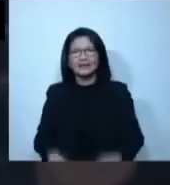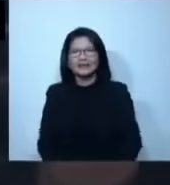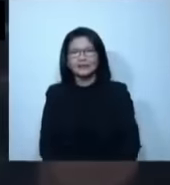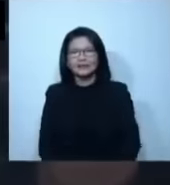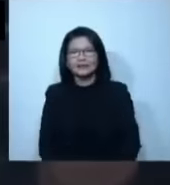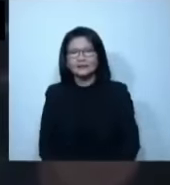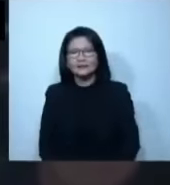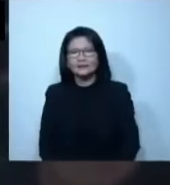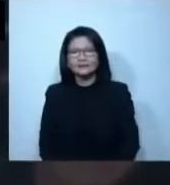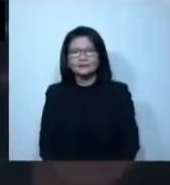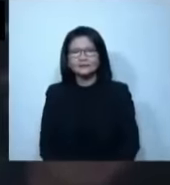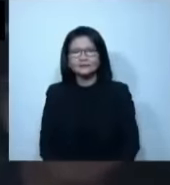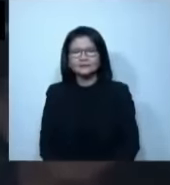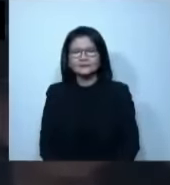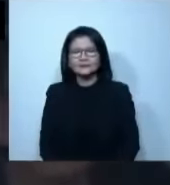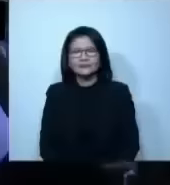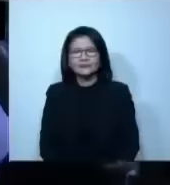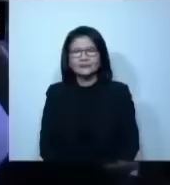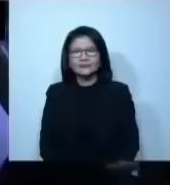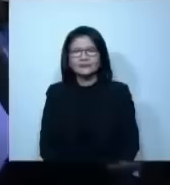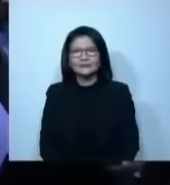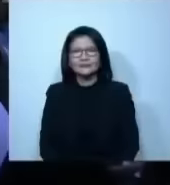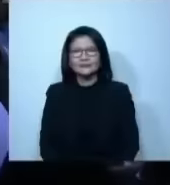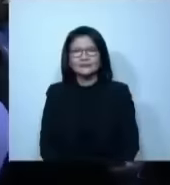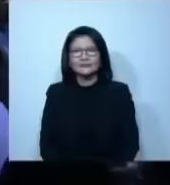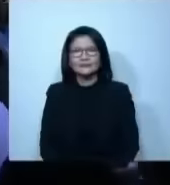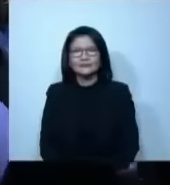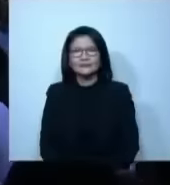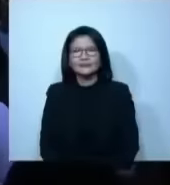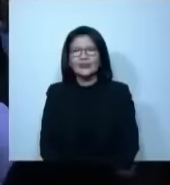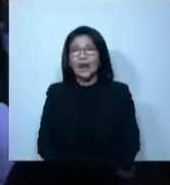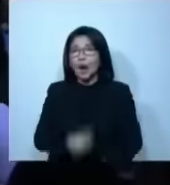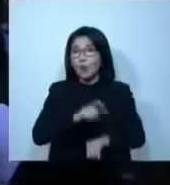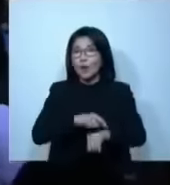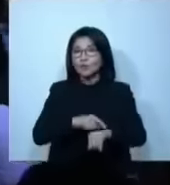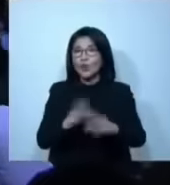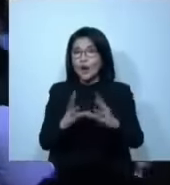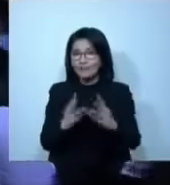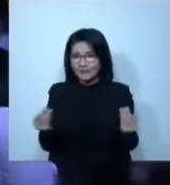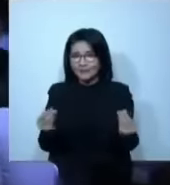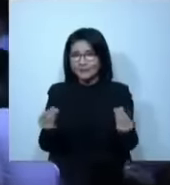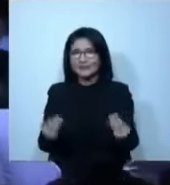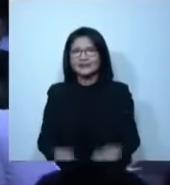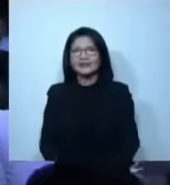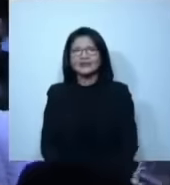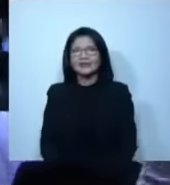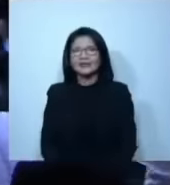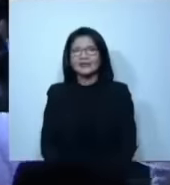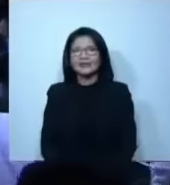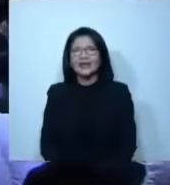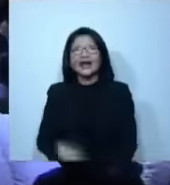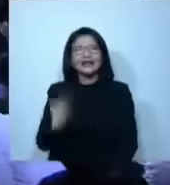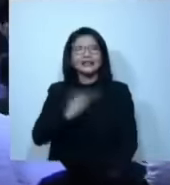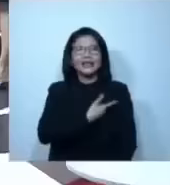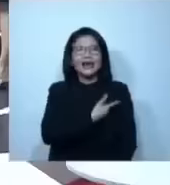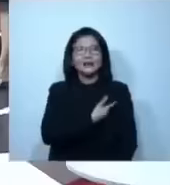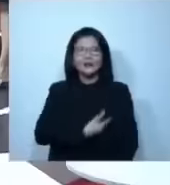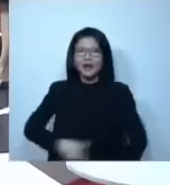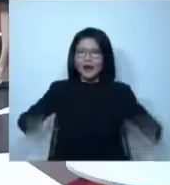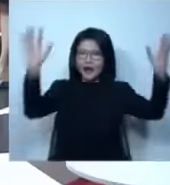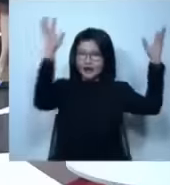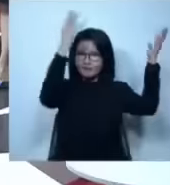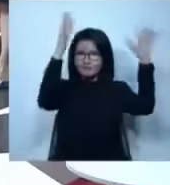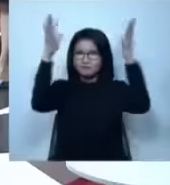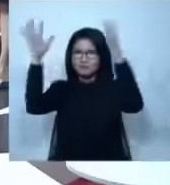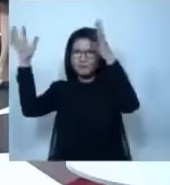kurang. Baik, waktunya habis. Ya. Pas sekali. Baik, hadirin, kita berikan tepukan yang paling